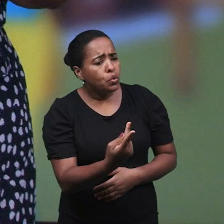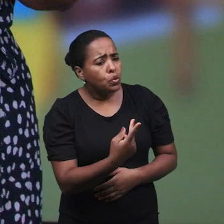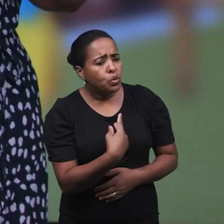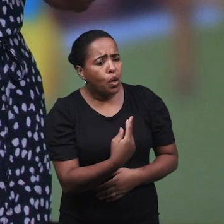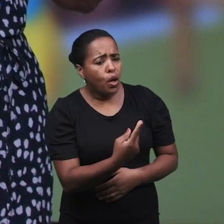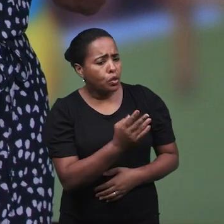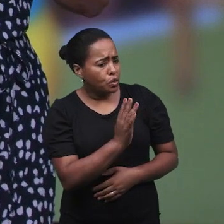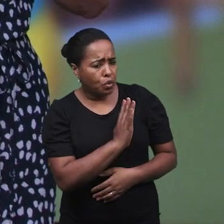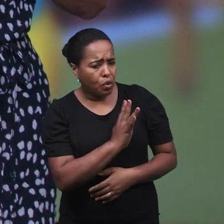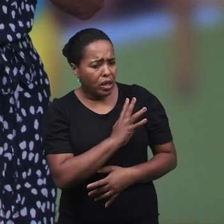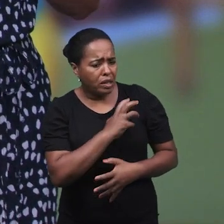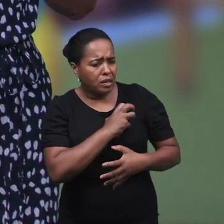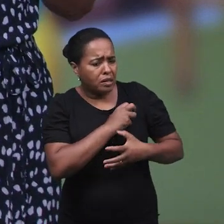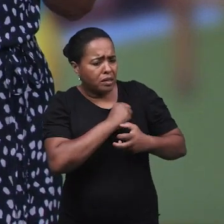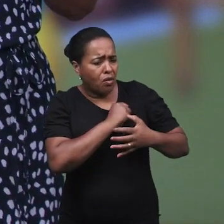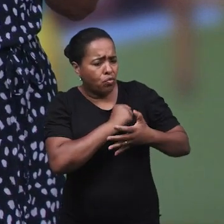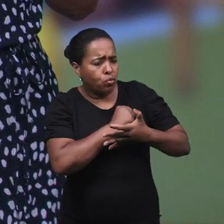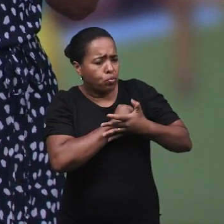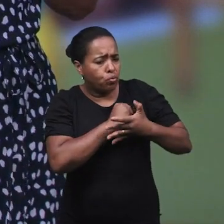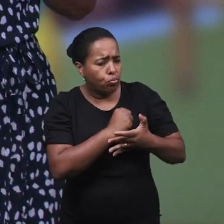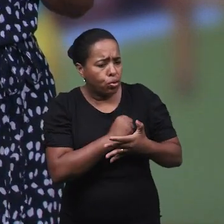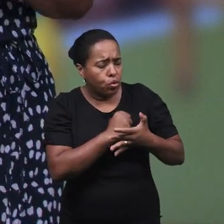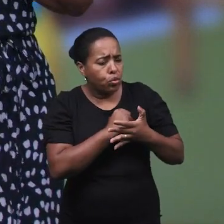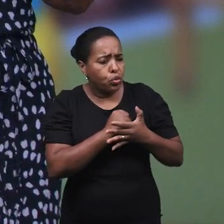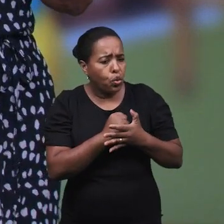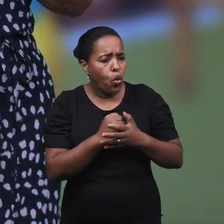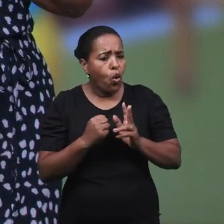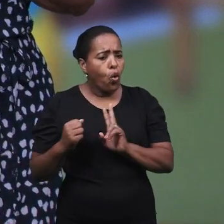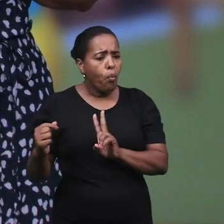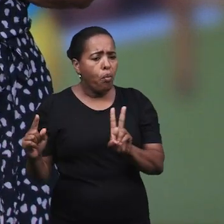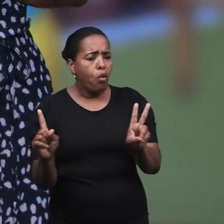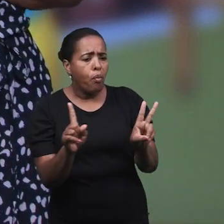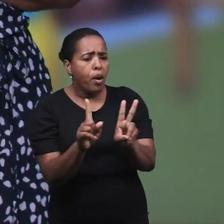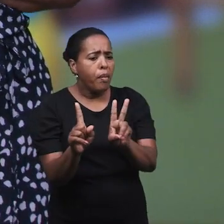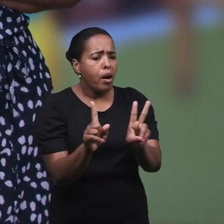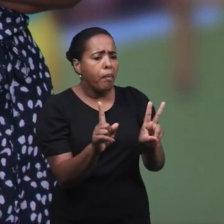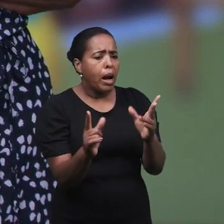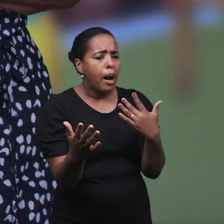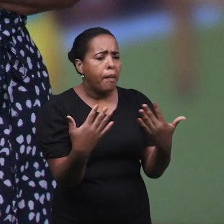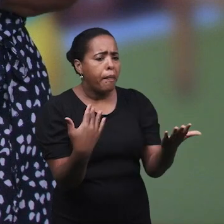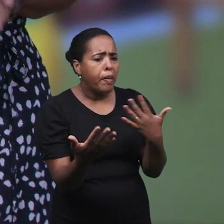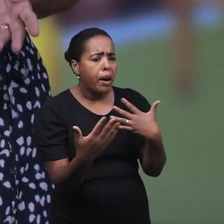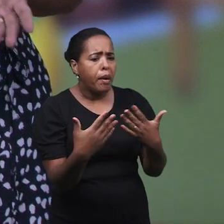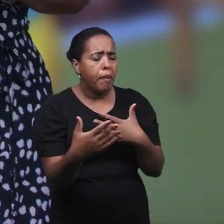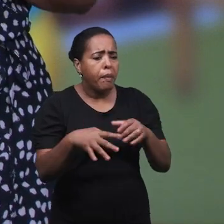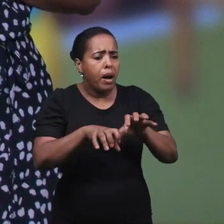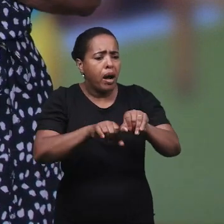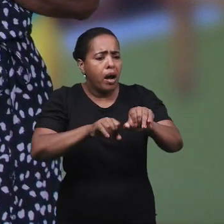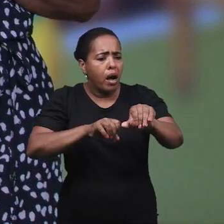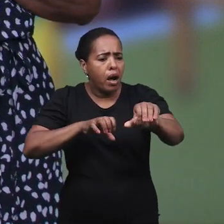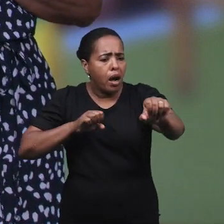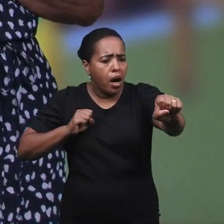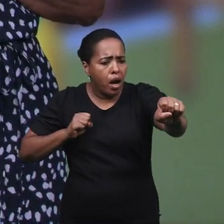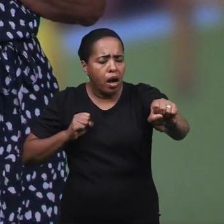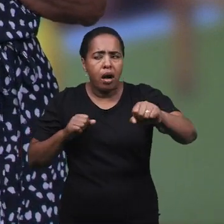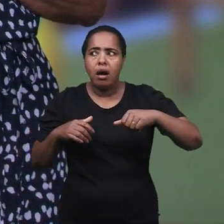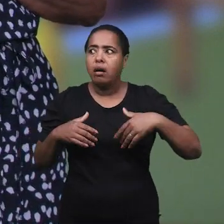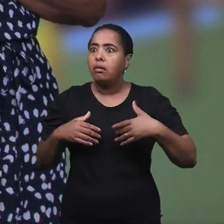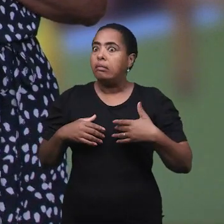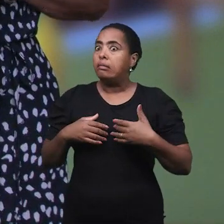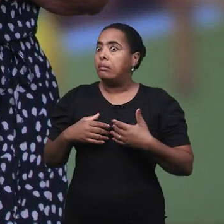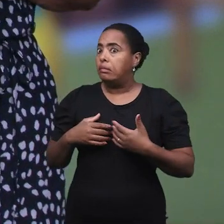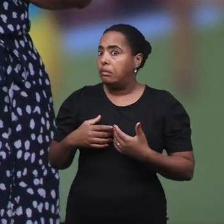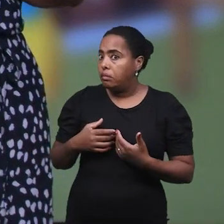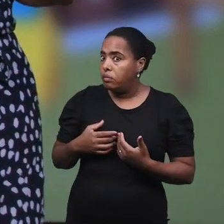que nos cœurs ne brûlaient pas quand, dans le chemin, il nous adressait la parole en nous